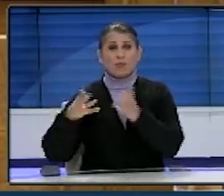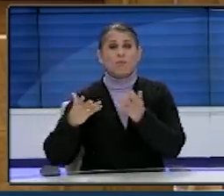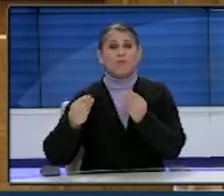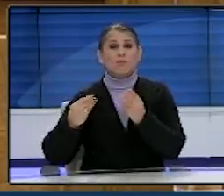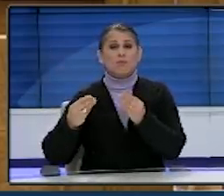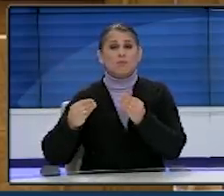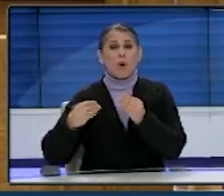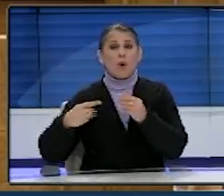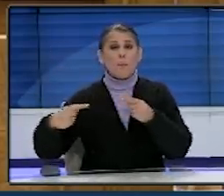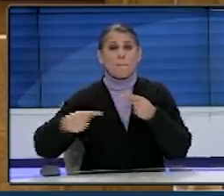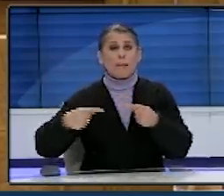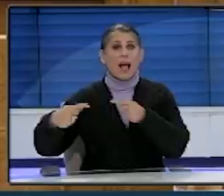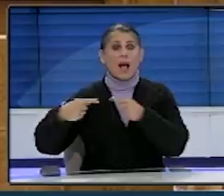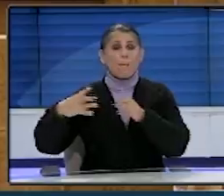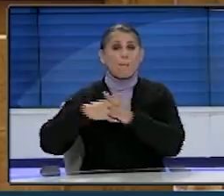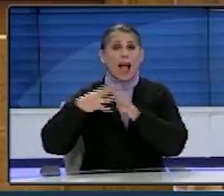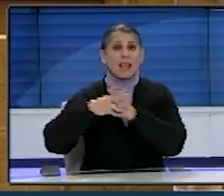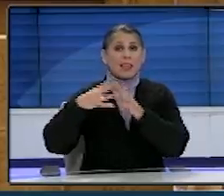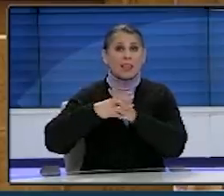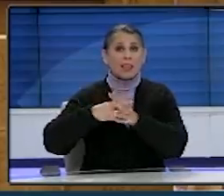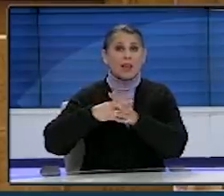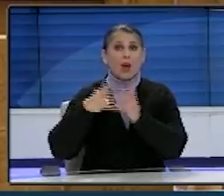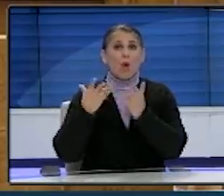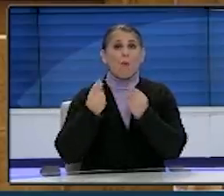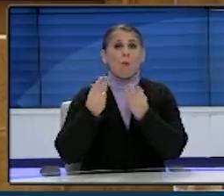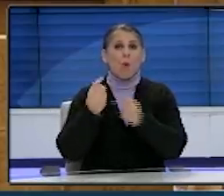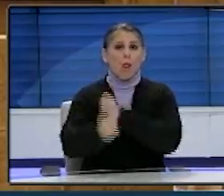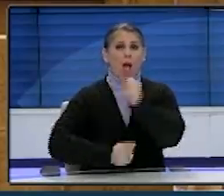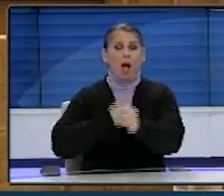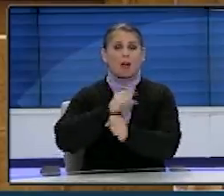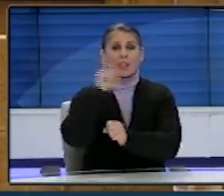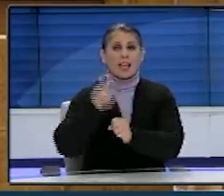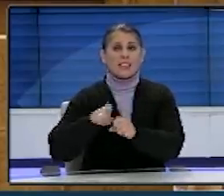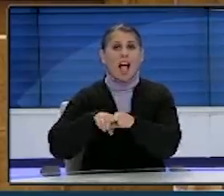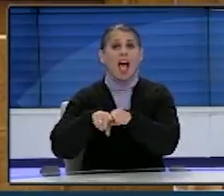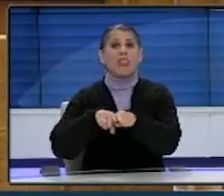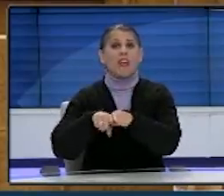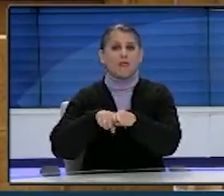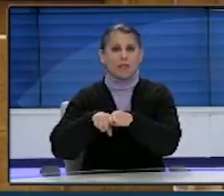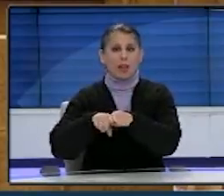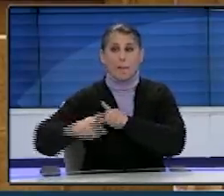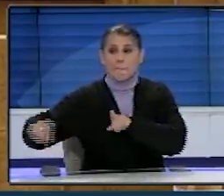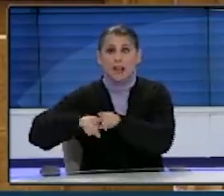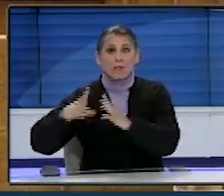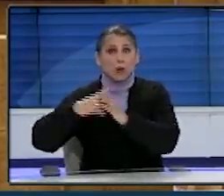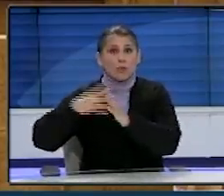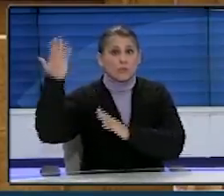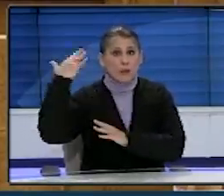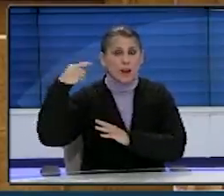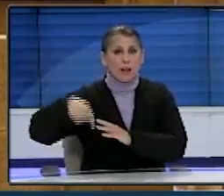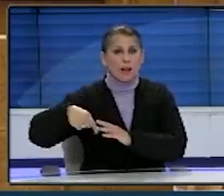μάχες και έζησαν μαζί πολλά χρόνια αδερφωμένοι. Και για να οικοδομήσουν τη νέα